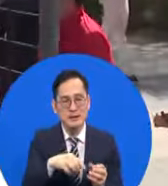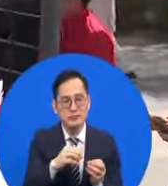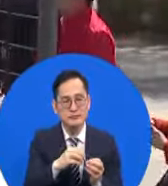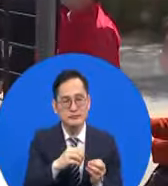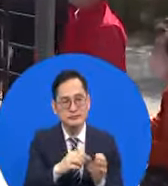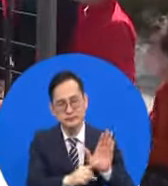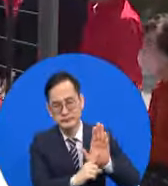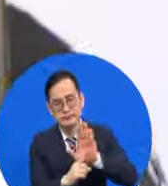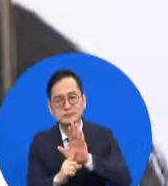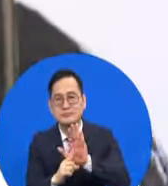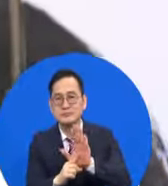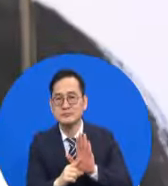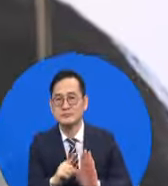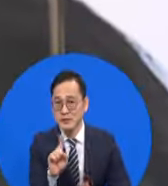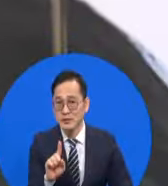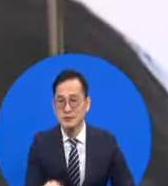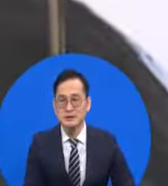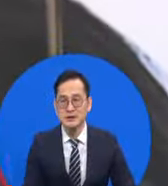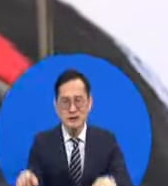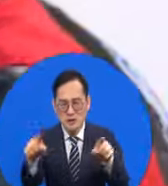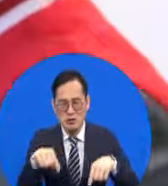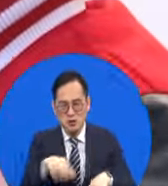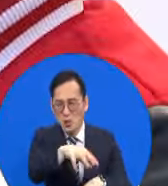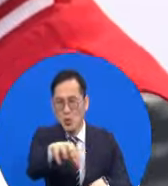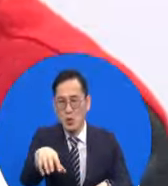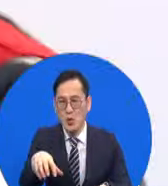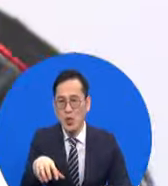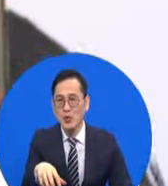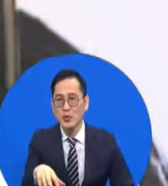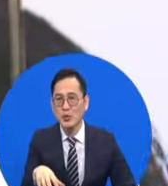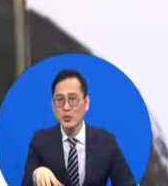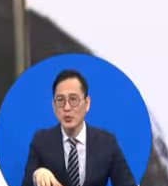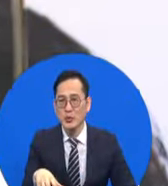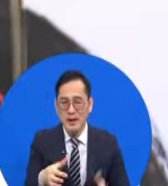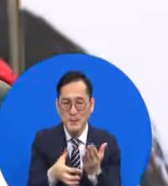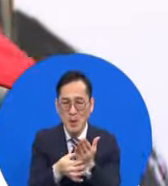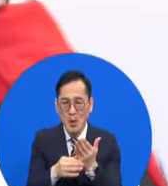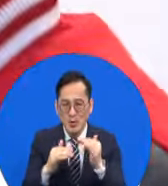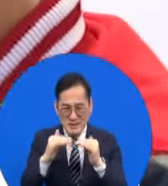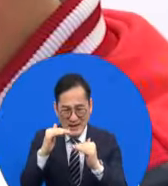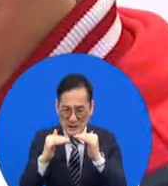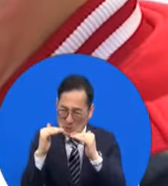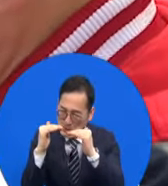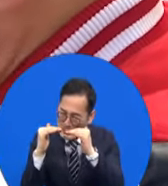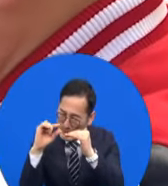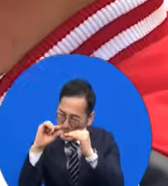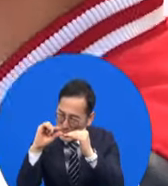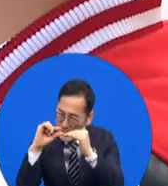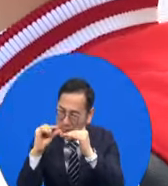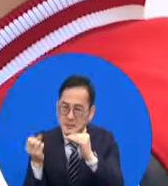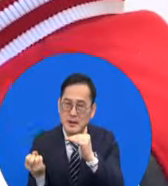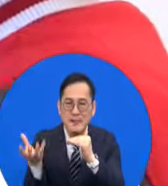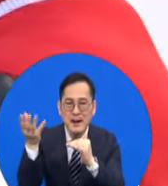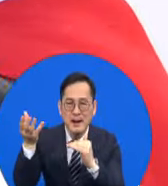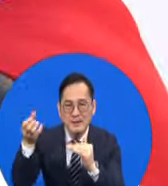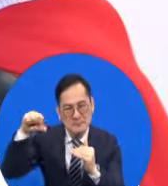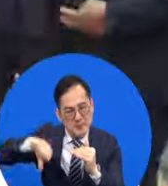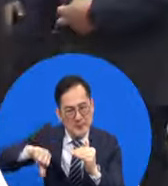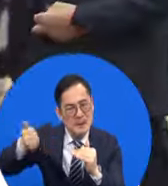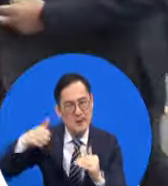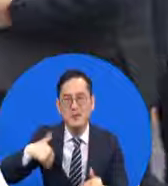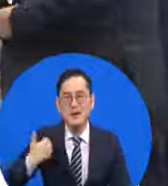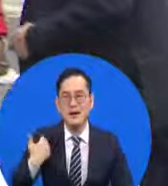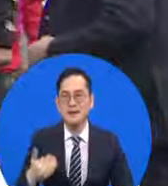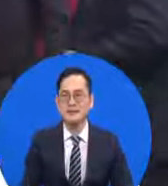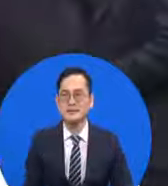제목의 요청문을 보냈습니다. 전국 곳곳에서 불과 수백 표 차이로 당락이 결정되는 접전이 펼쳐지고 있으니 젖먹던